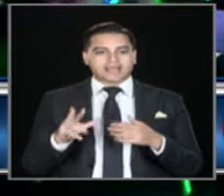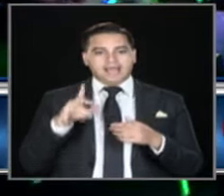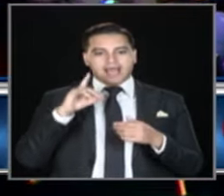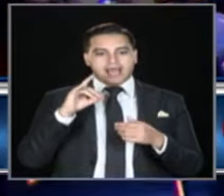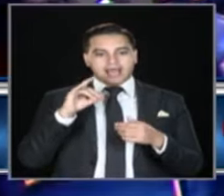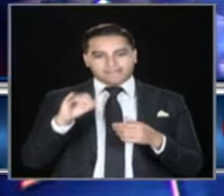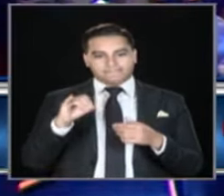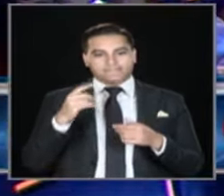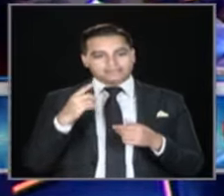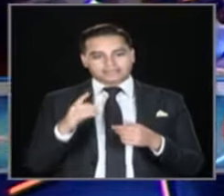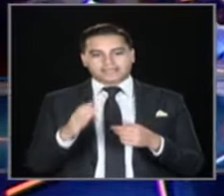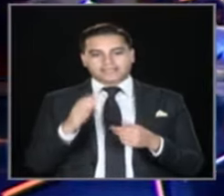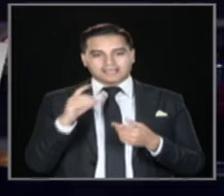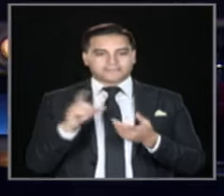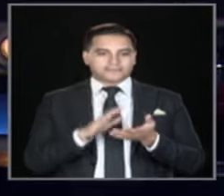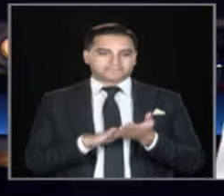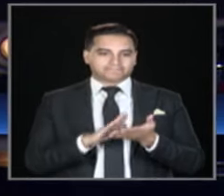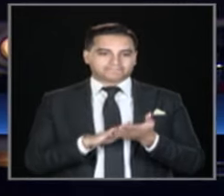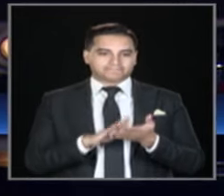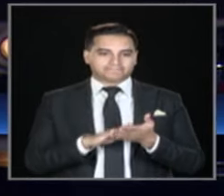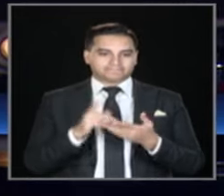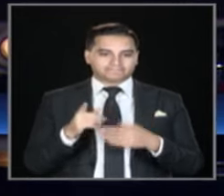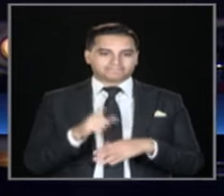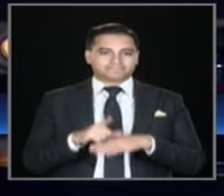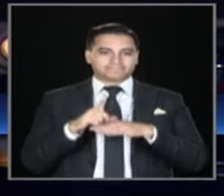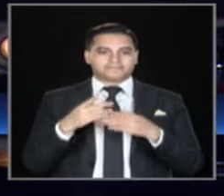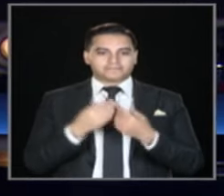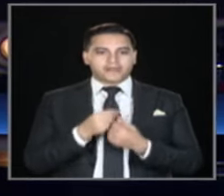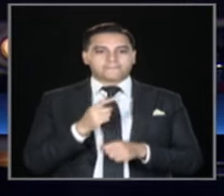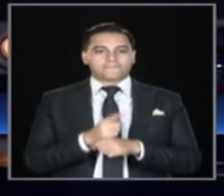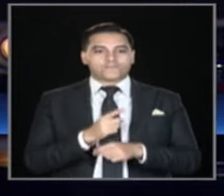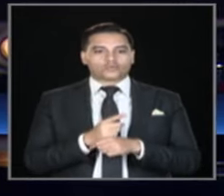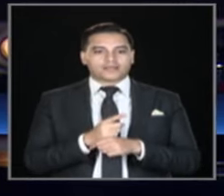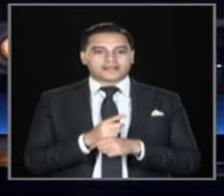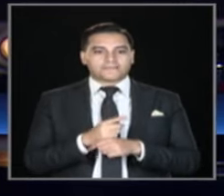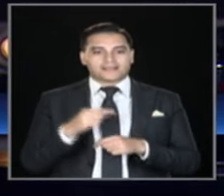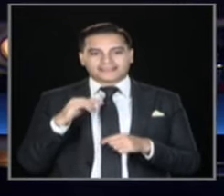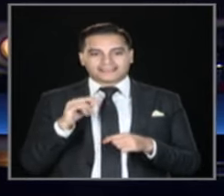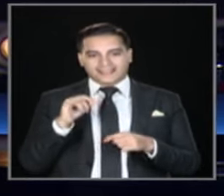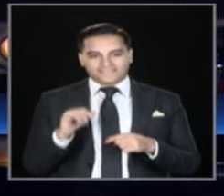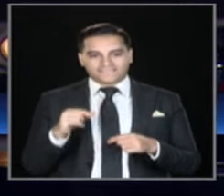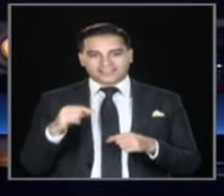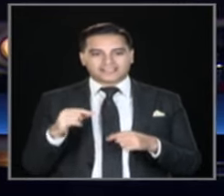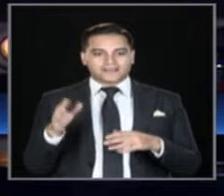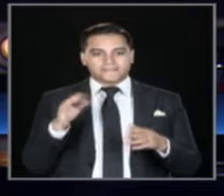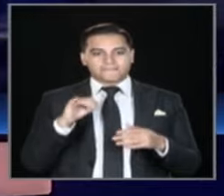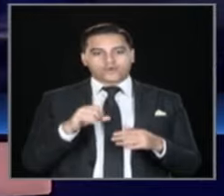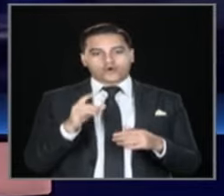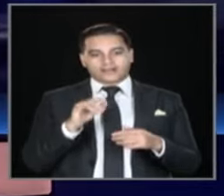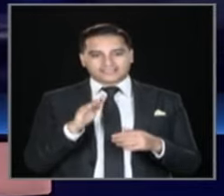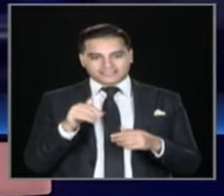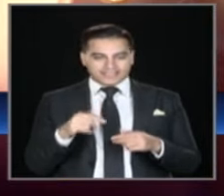يا سعد تحت قياده المدرب ديفيد مويس كده